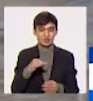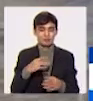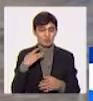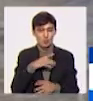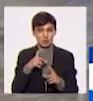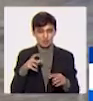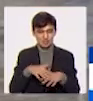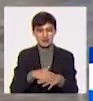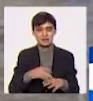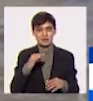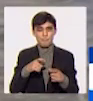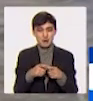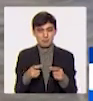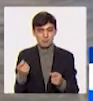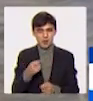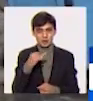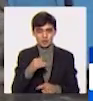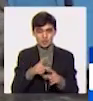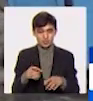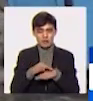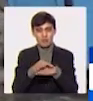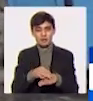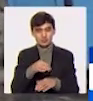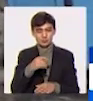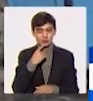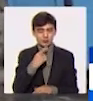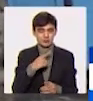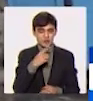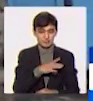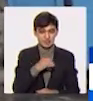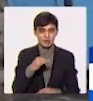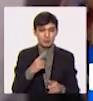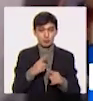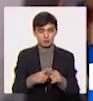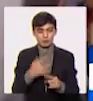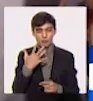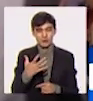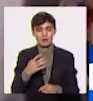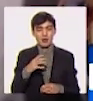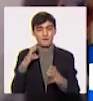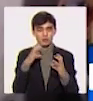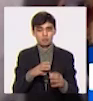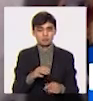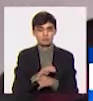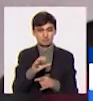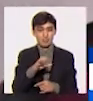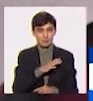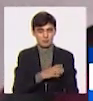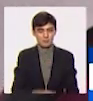көбей, билетте азайған. Адамдарды діттеген жерлеріне жеткізу үшін тіпті қосымша 5 автобус бағытқа шығарылған.